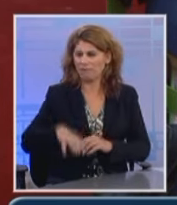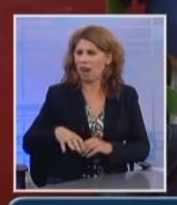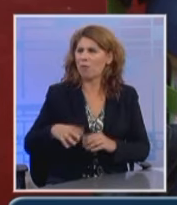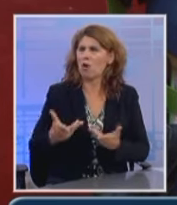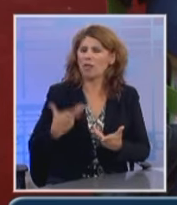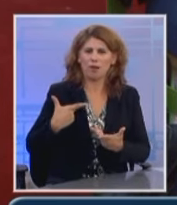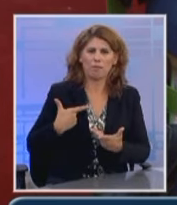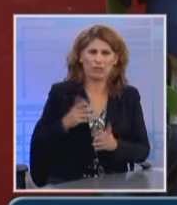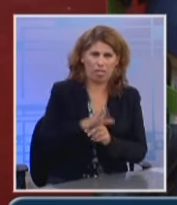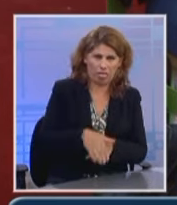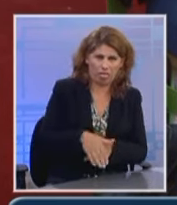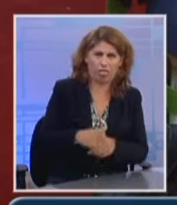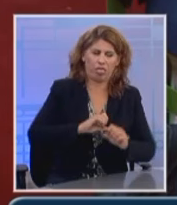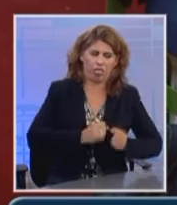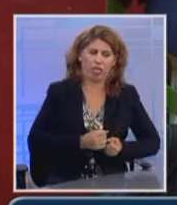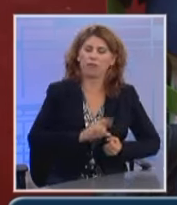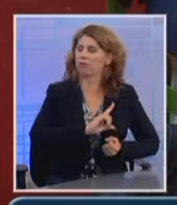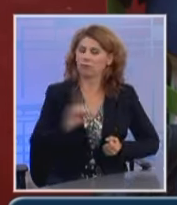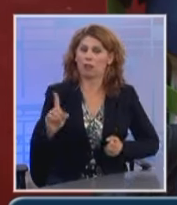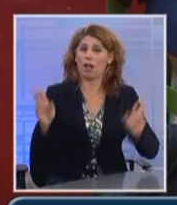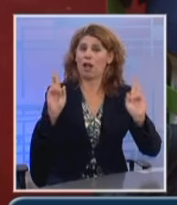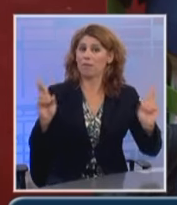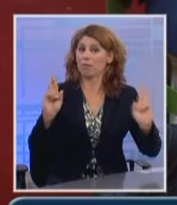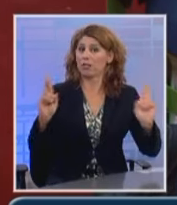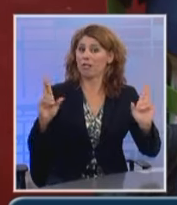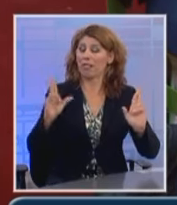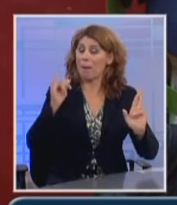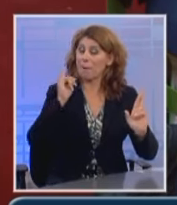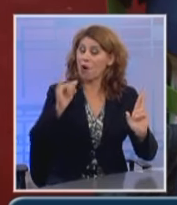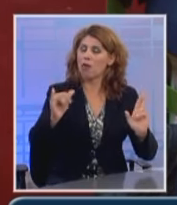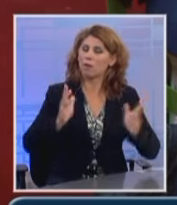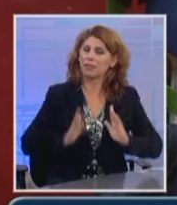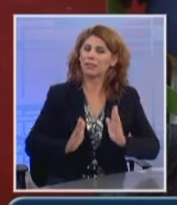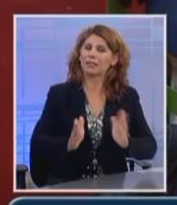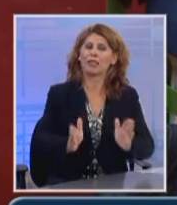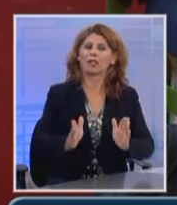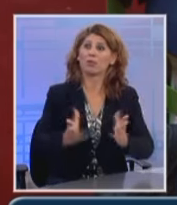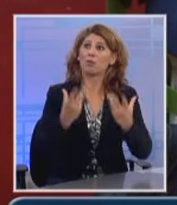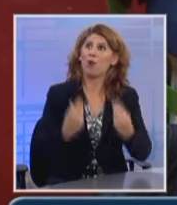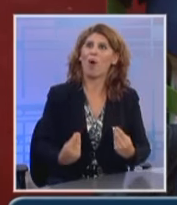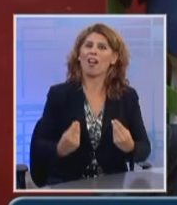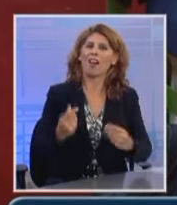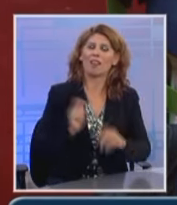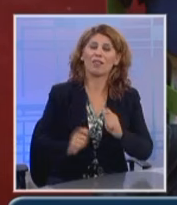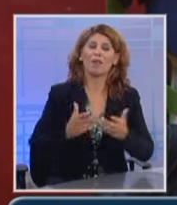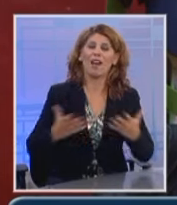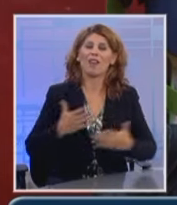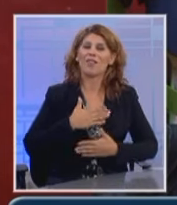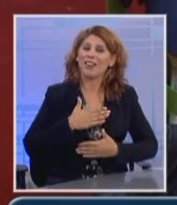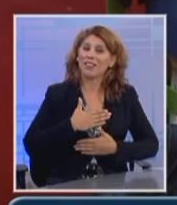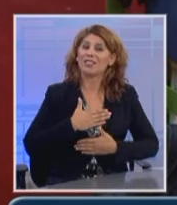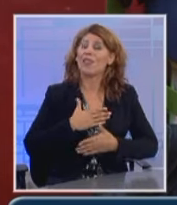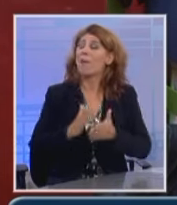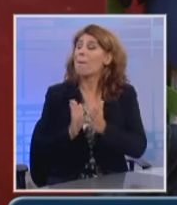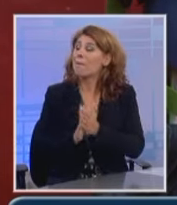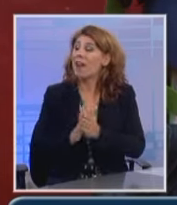και συνεχίζουμε να ελπίζουμε και να προσπαθούμε για το καλύτερο. Θα ήθελα να πω ένα μεγάλο ευχαριστώ και ένα μεγάλο μπράβο στους